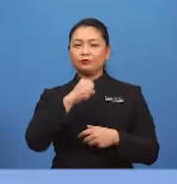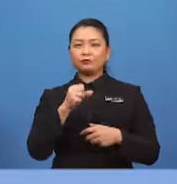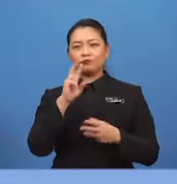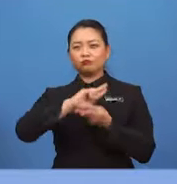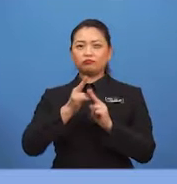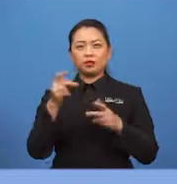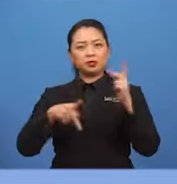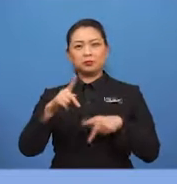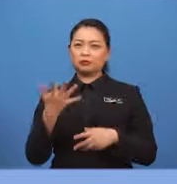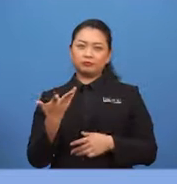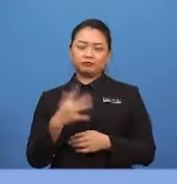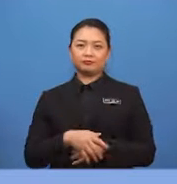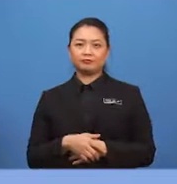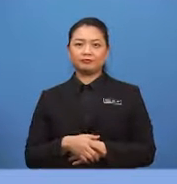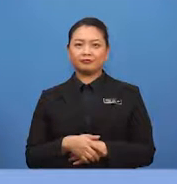lengai.